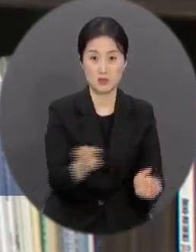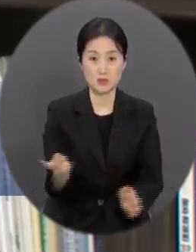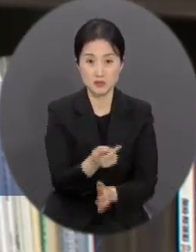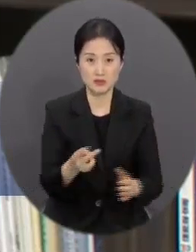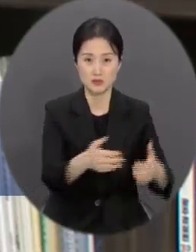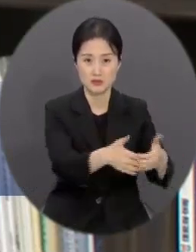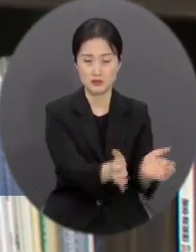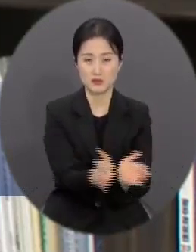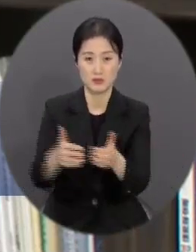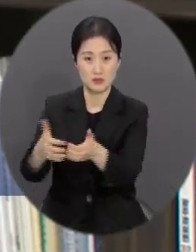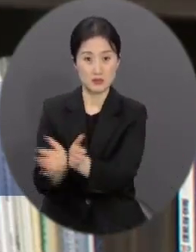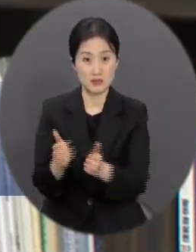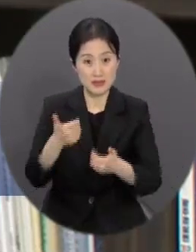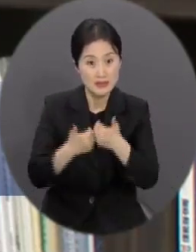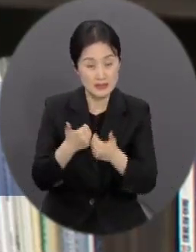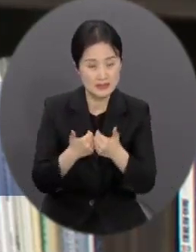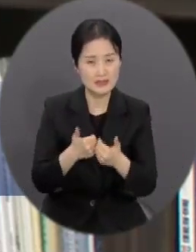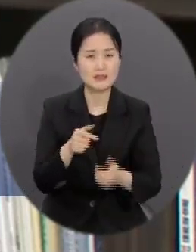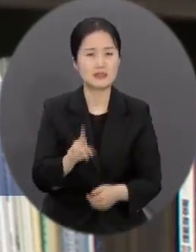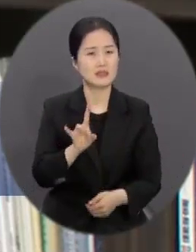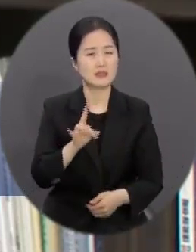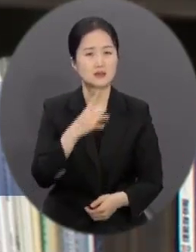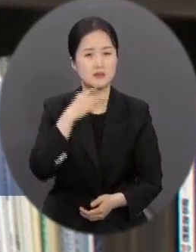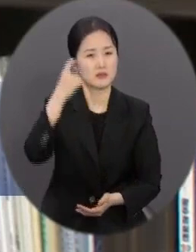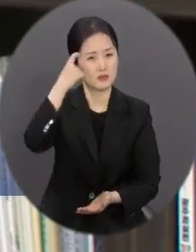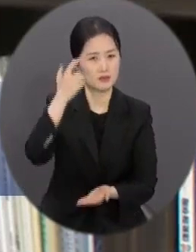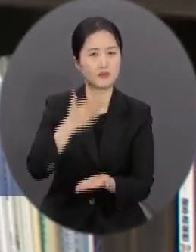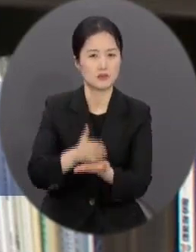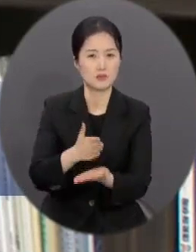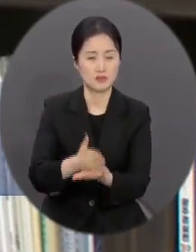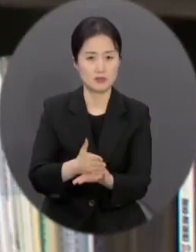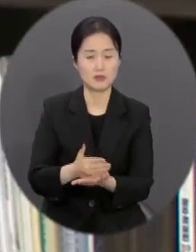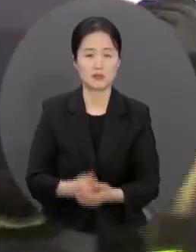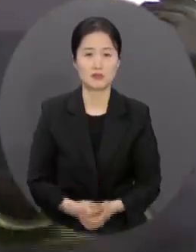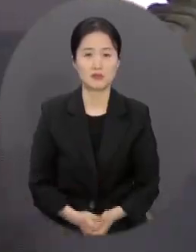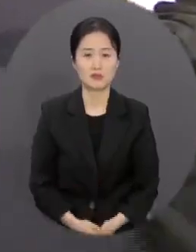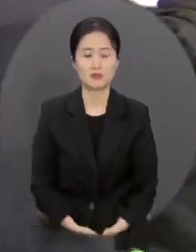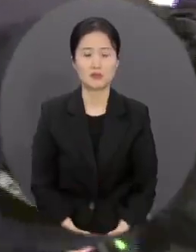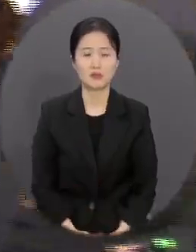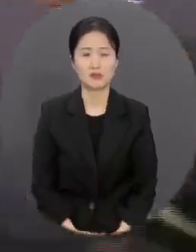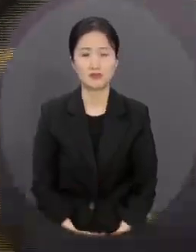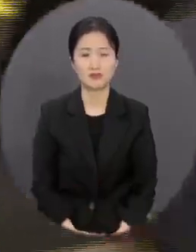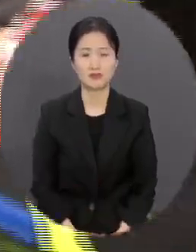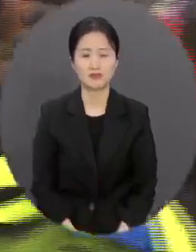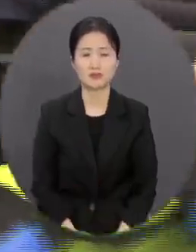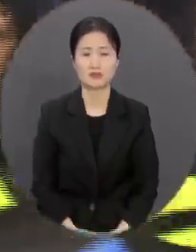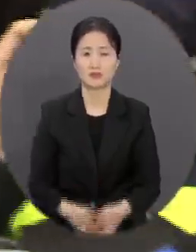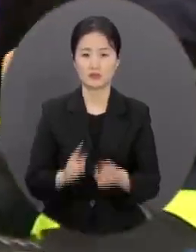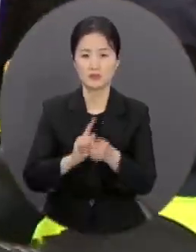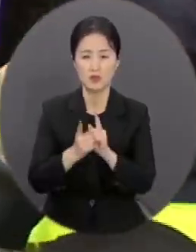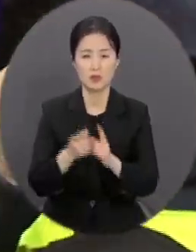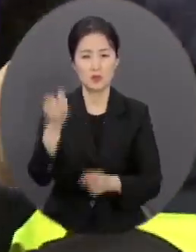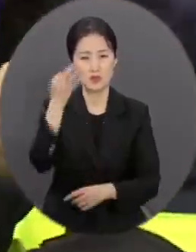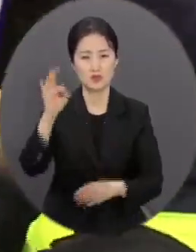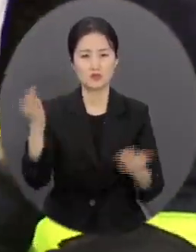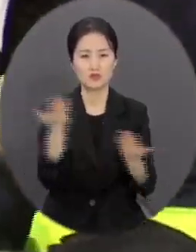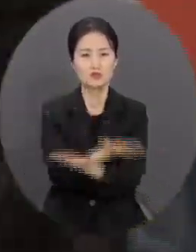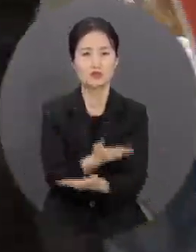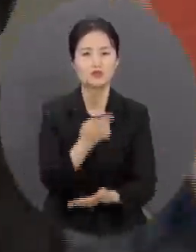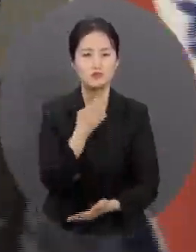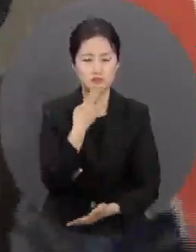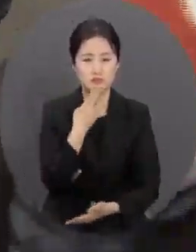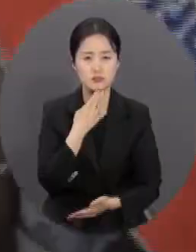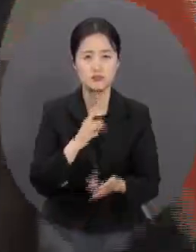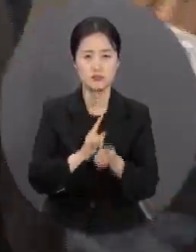조심스럽게 안 된다, 이제 좀 유감을 좀 표명하는 입장이고요. 서로를 인정하지 않고 한치의 양보도 있을